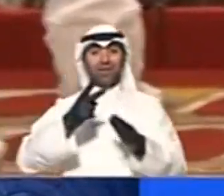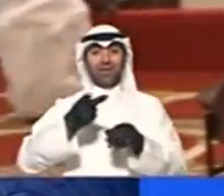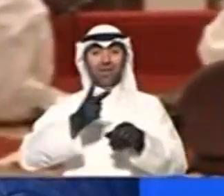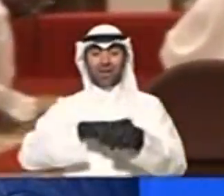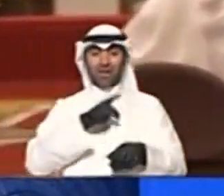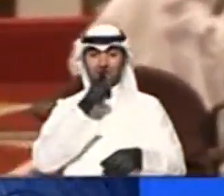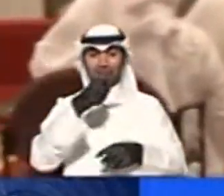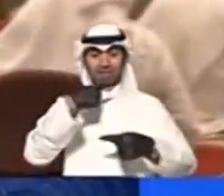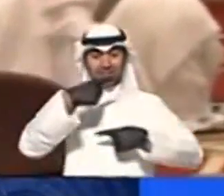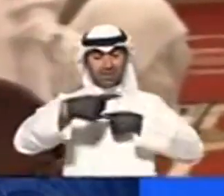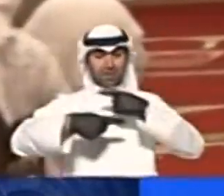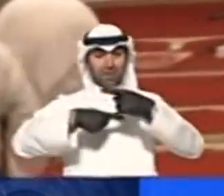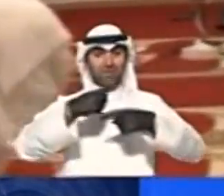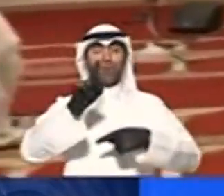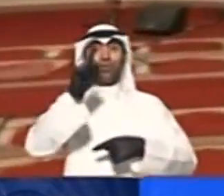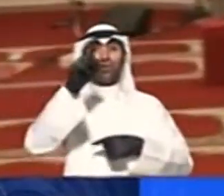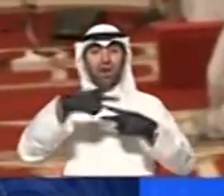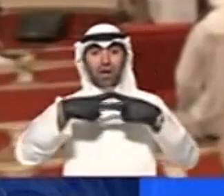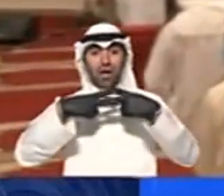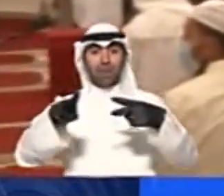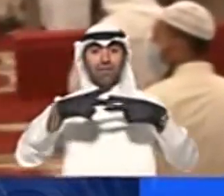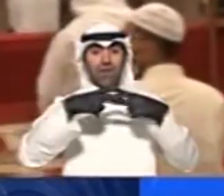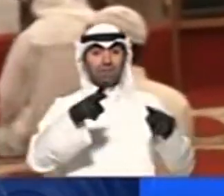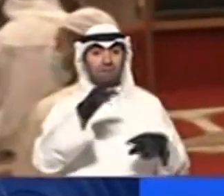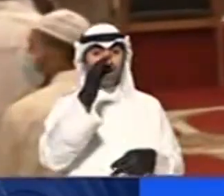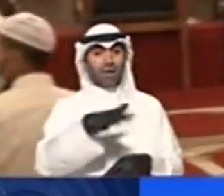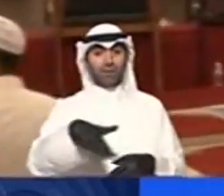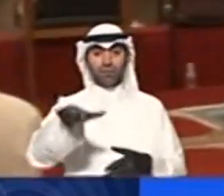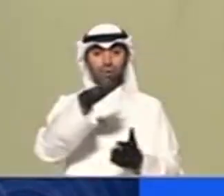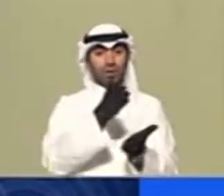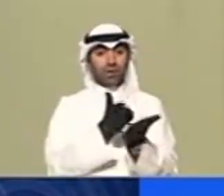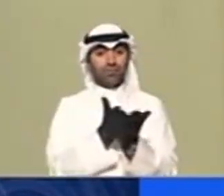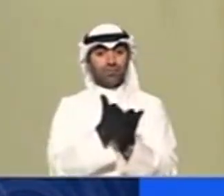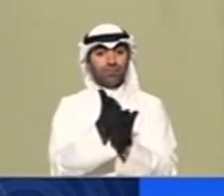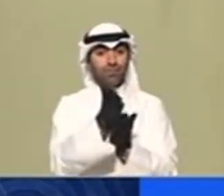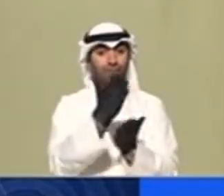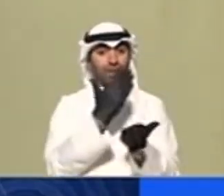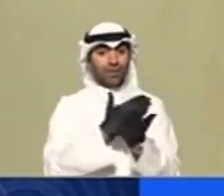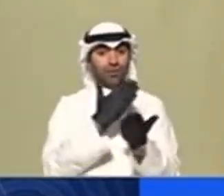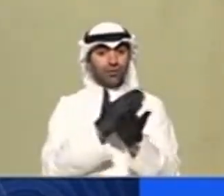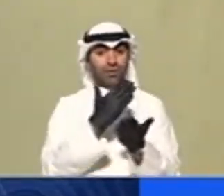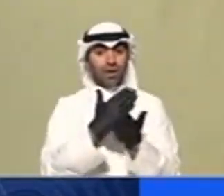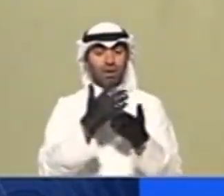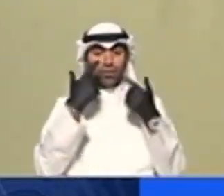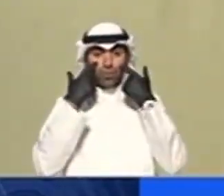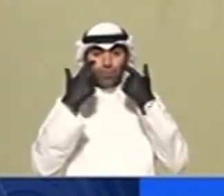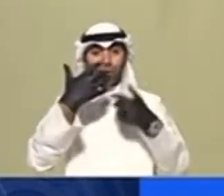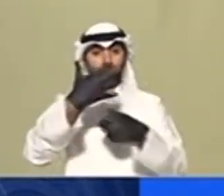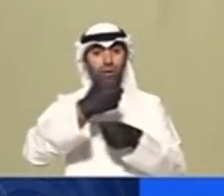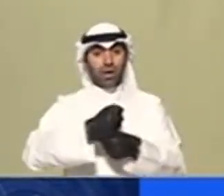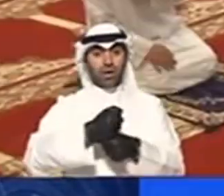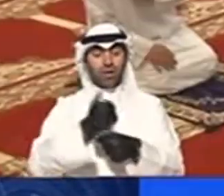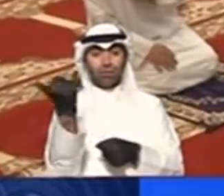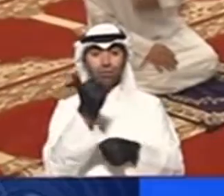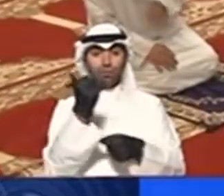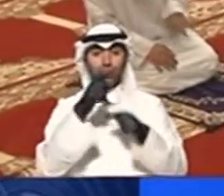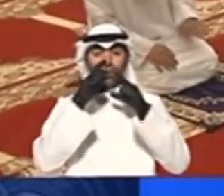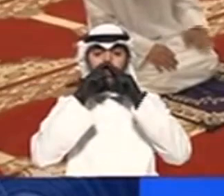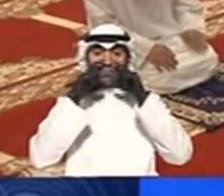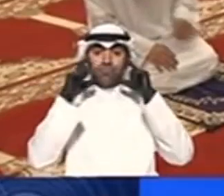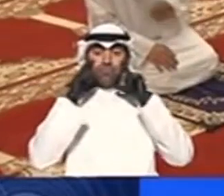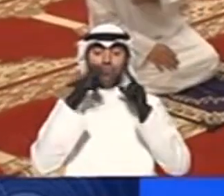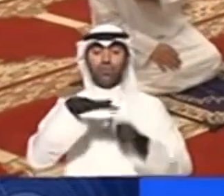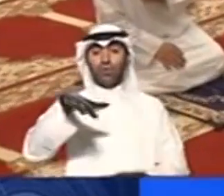نتبع تعليمات وزارة الصحة. أن حقيقة الكل يلتزم بلبس الكمام والتباعد ووضع السجادة. يوم